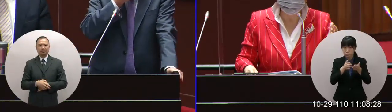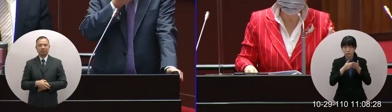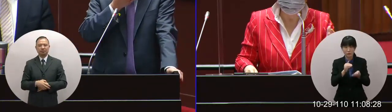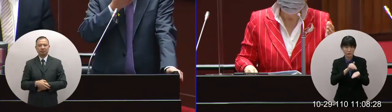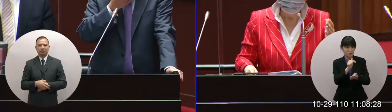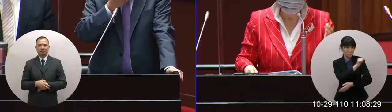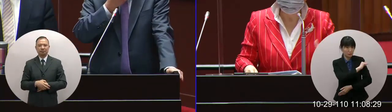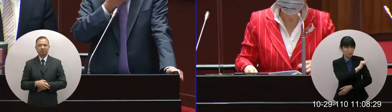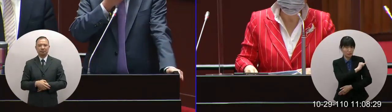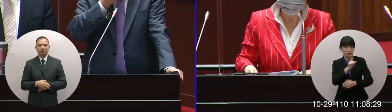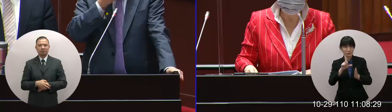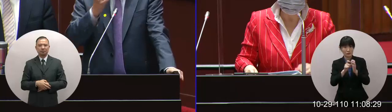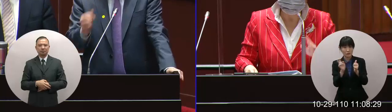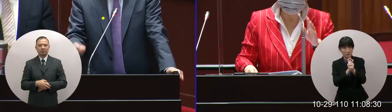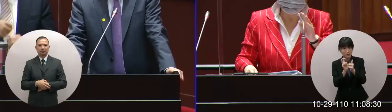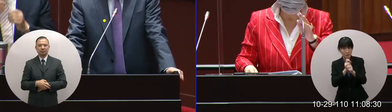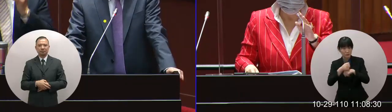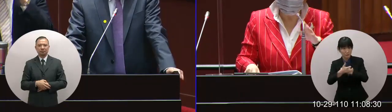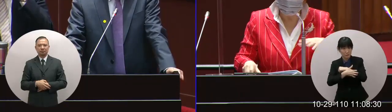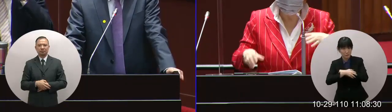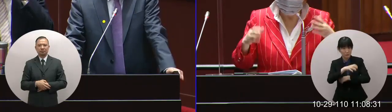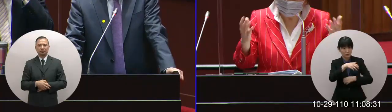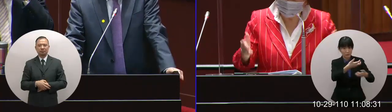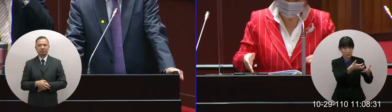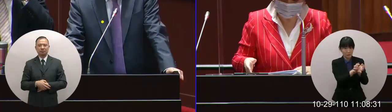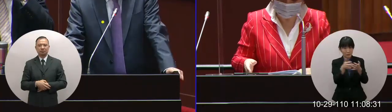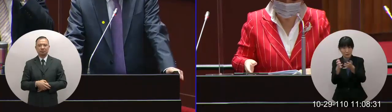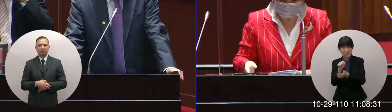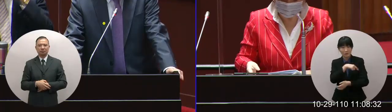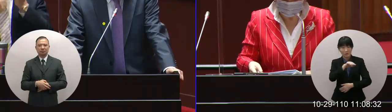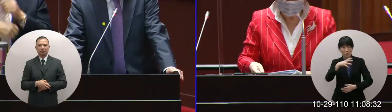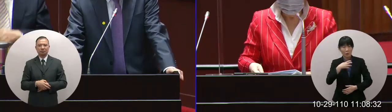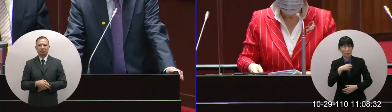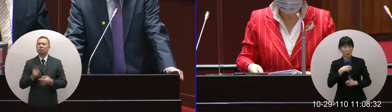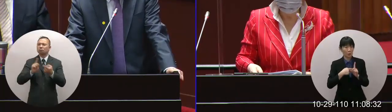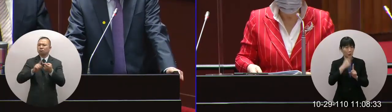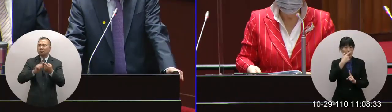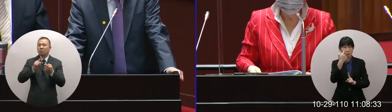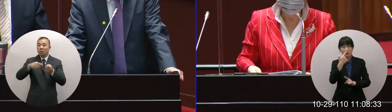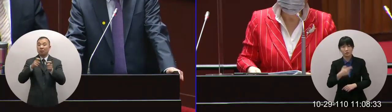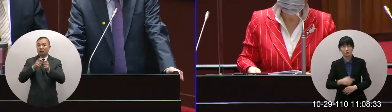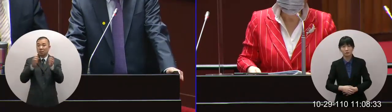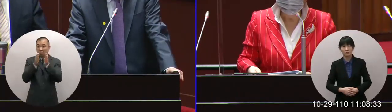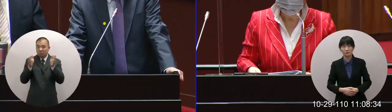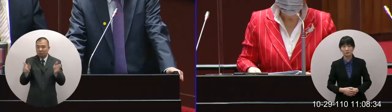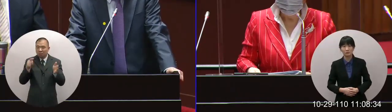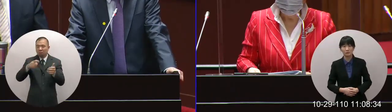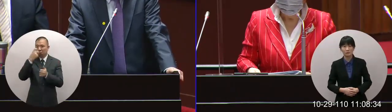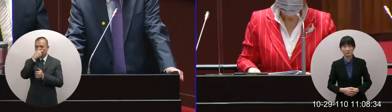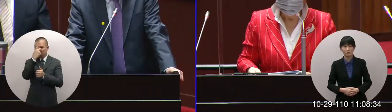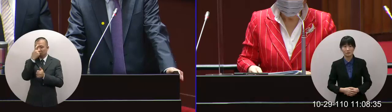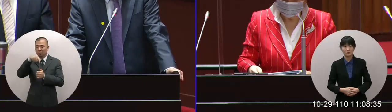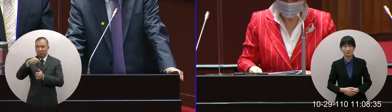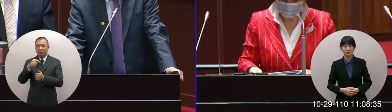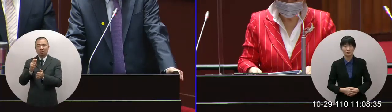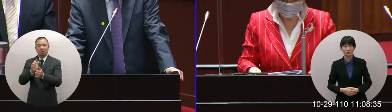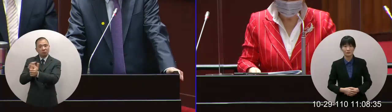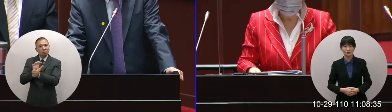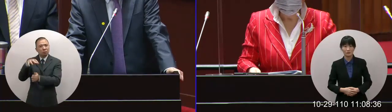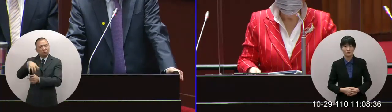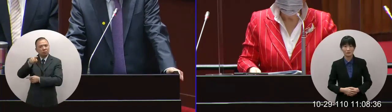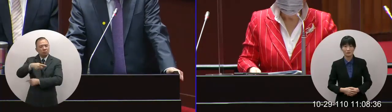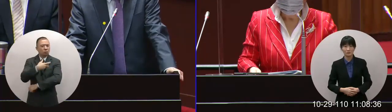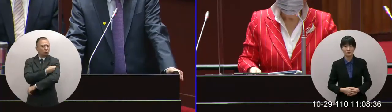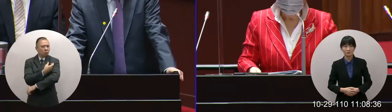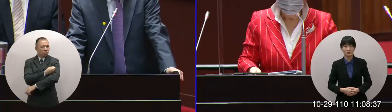员与长照工作者，他是一个处于高危险的地方。 对，那长照的工作的机构的人员注射率就没